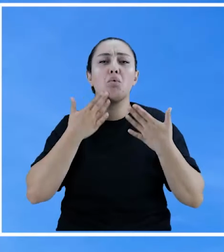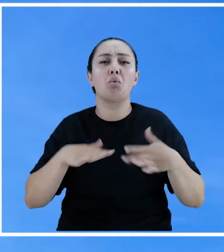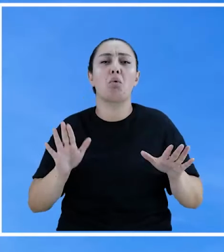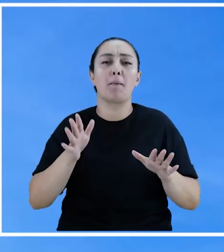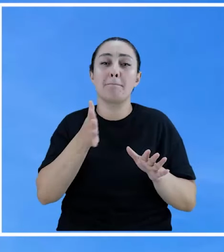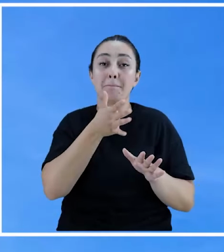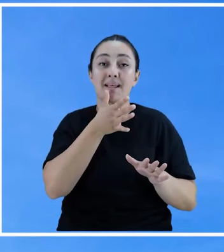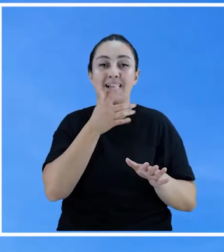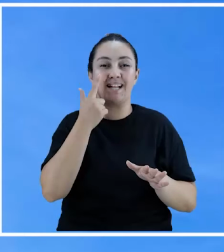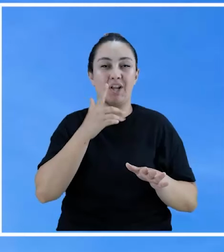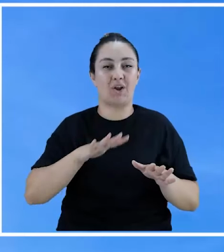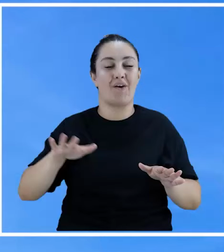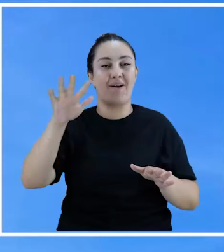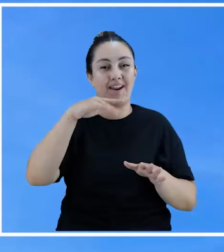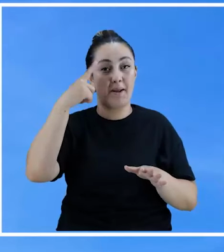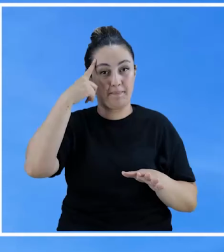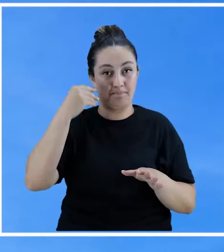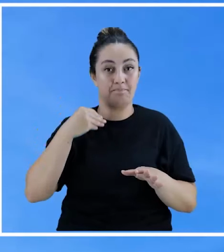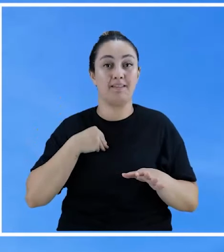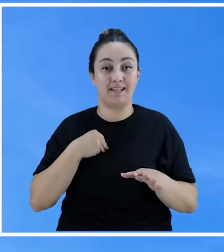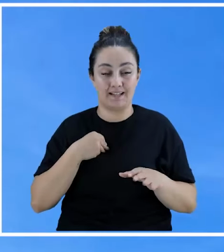olmayan bilgileri